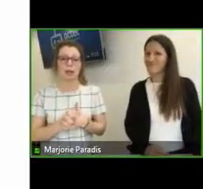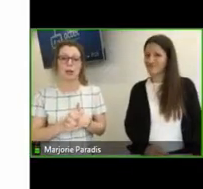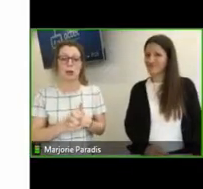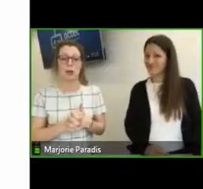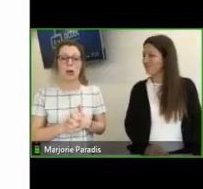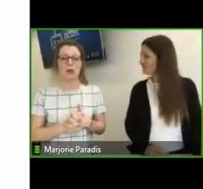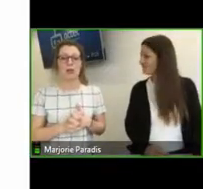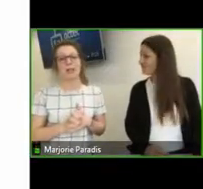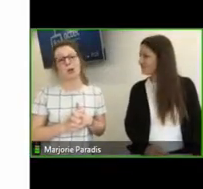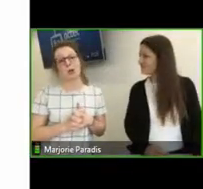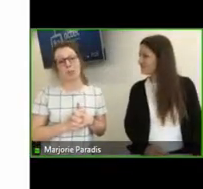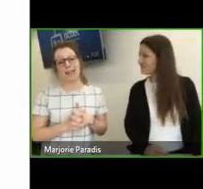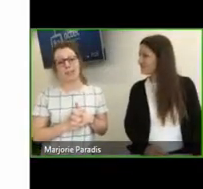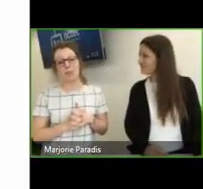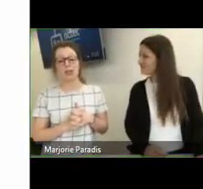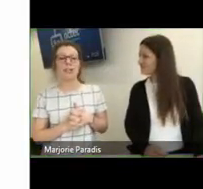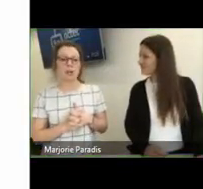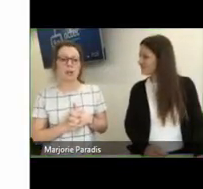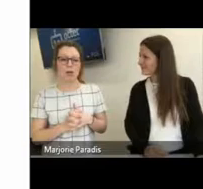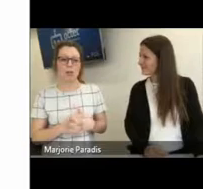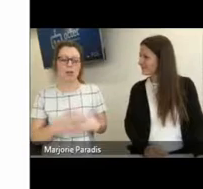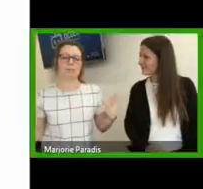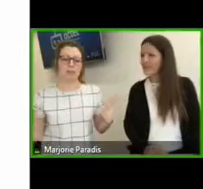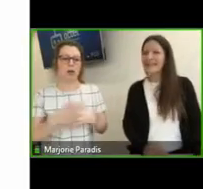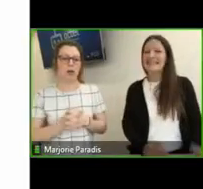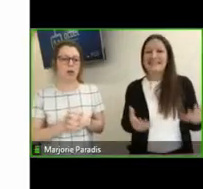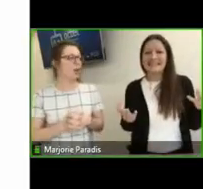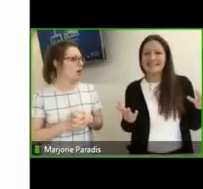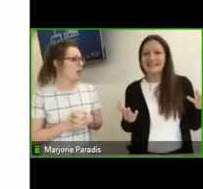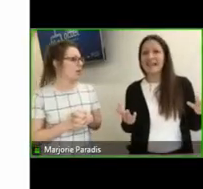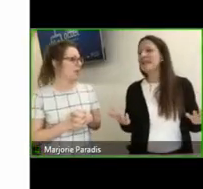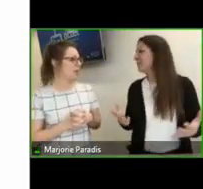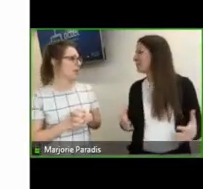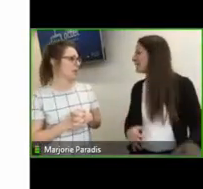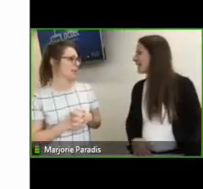carrière de cet autre Maxime-là, qui n'était pas le même. Donc,